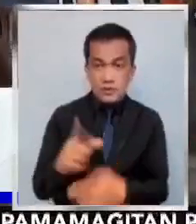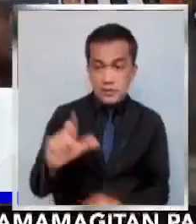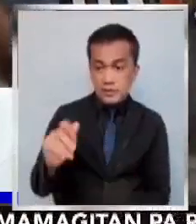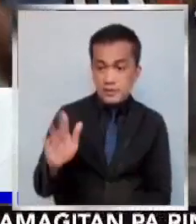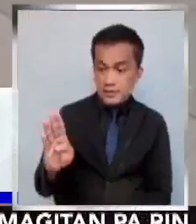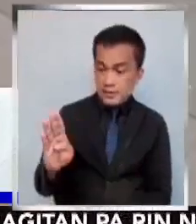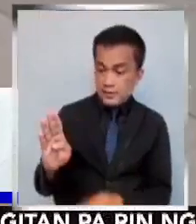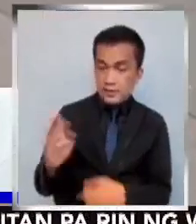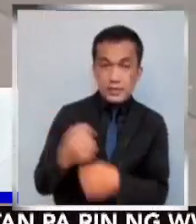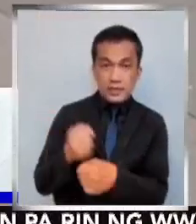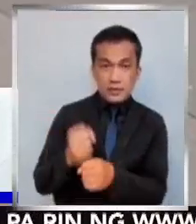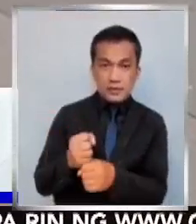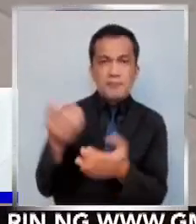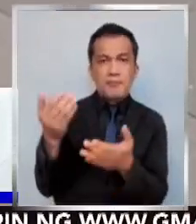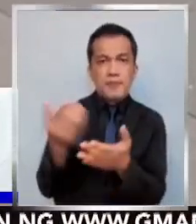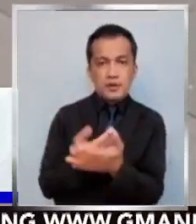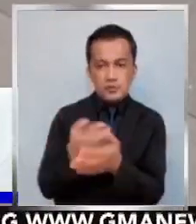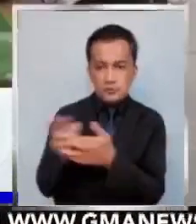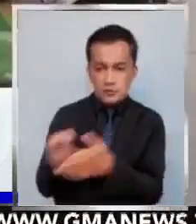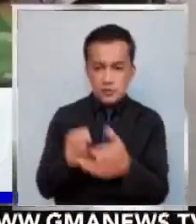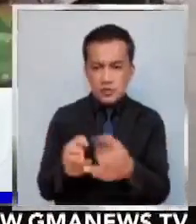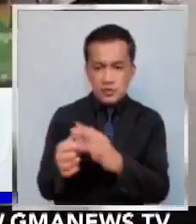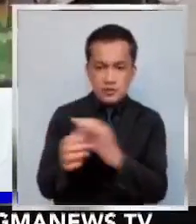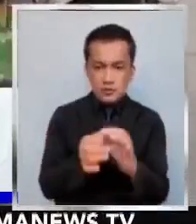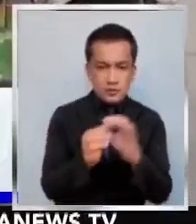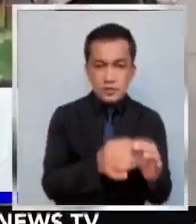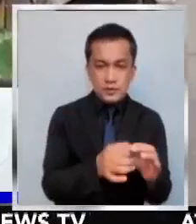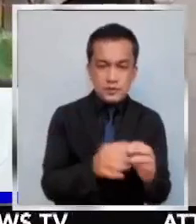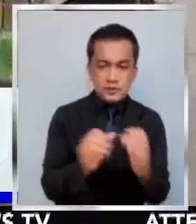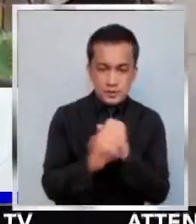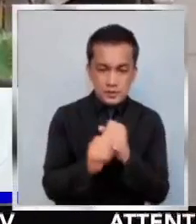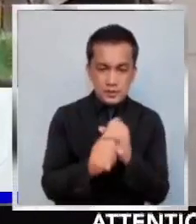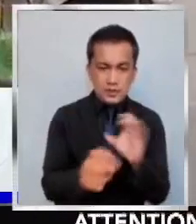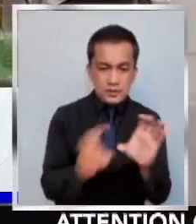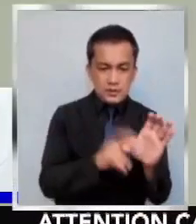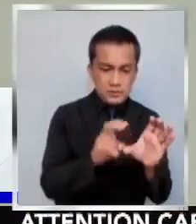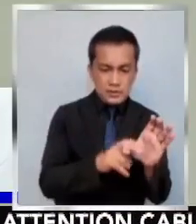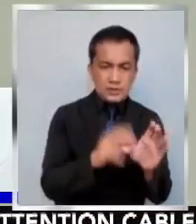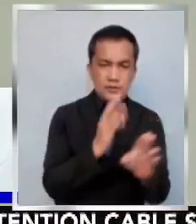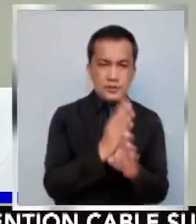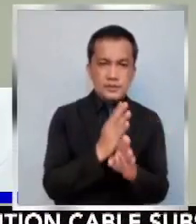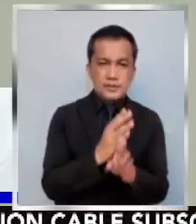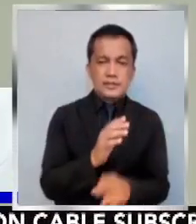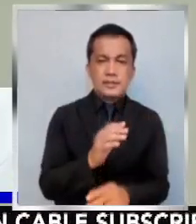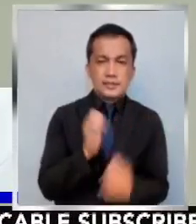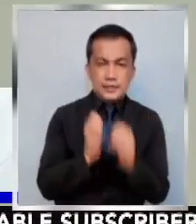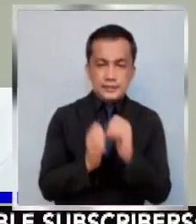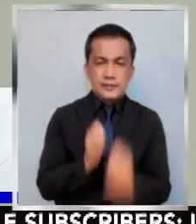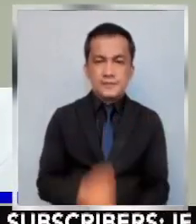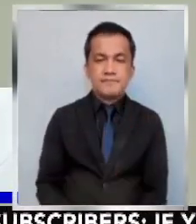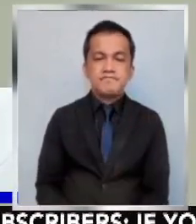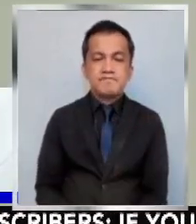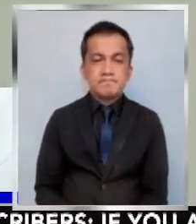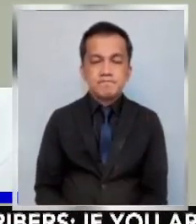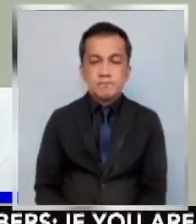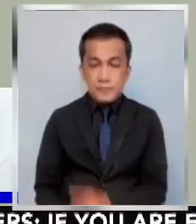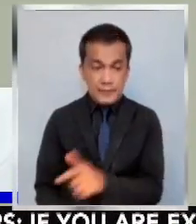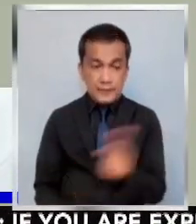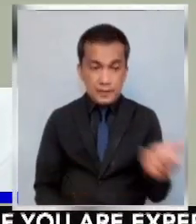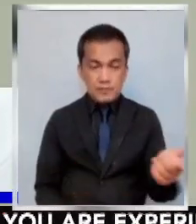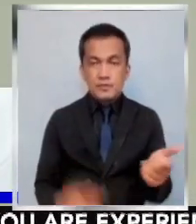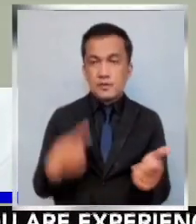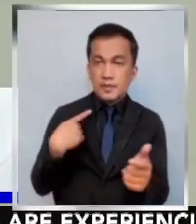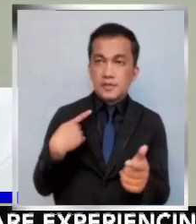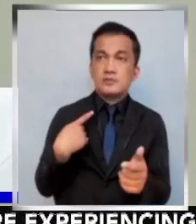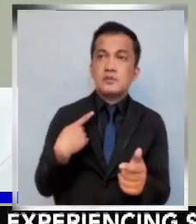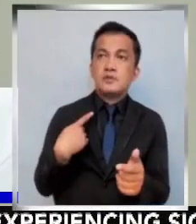bagong ruta para ikonekta ang mga jeep sa mga sakayan ng bus sa EDSA. Meron pa rin yung mga tinatawag namin mga developmental